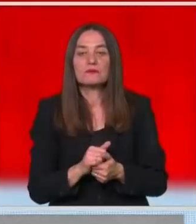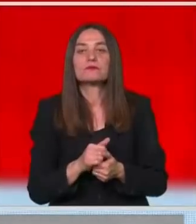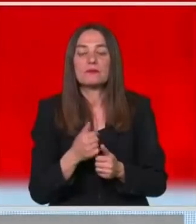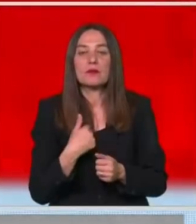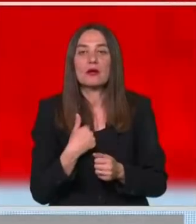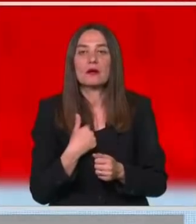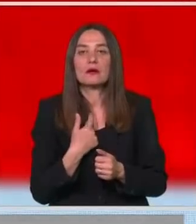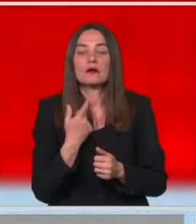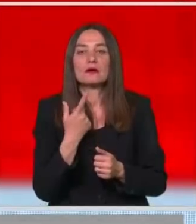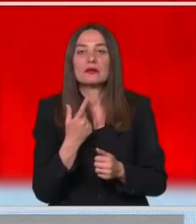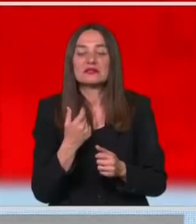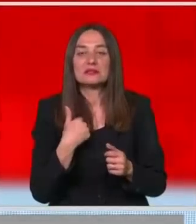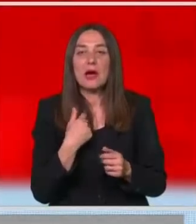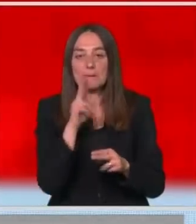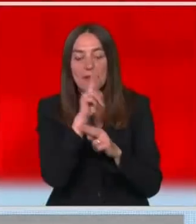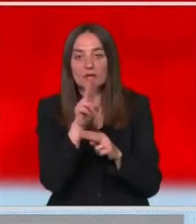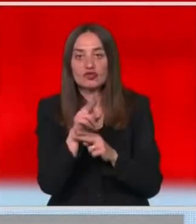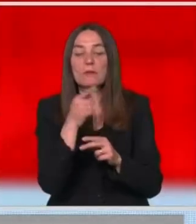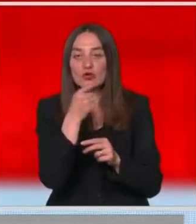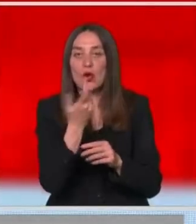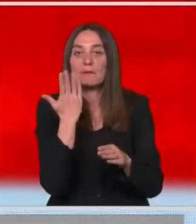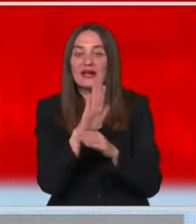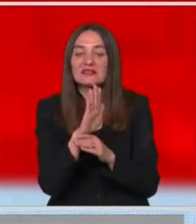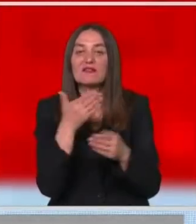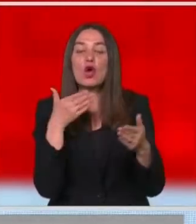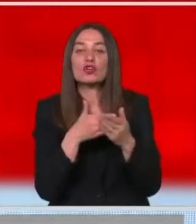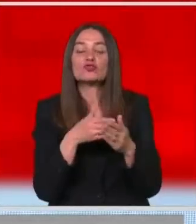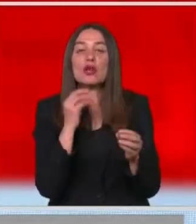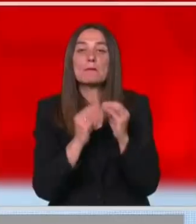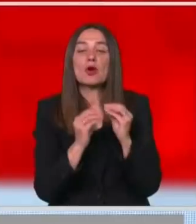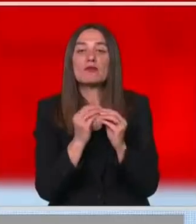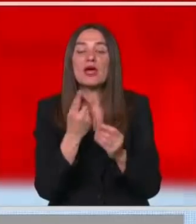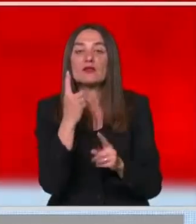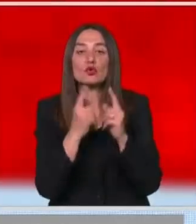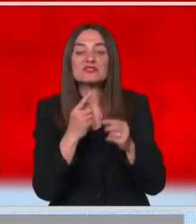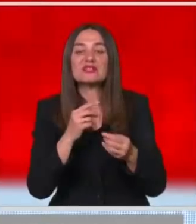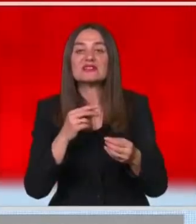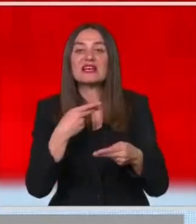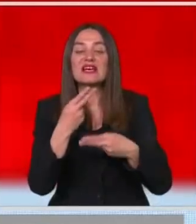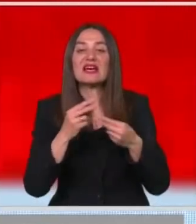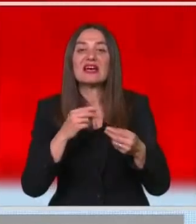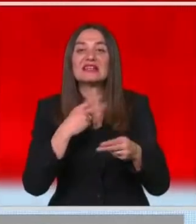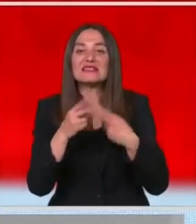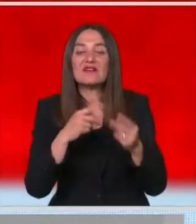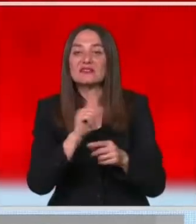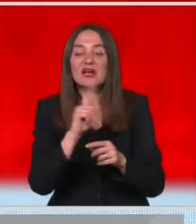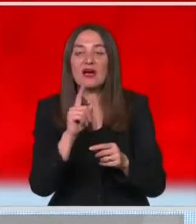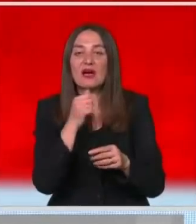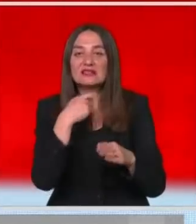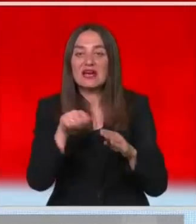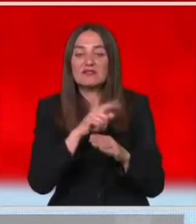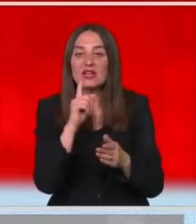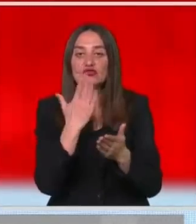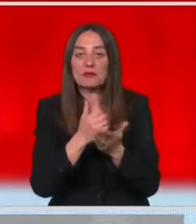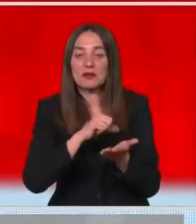znači, sa dužnom pažnjom, zato što to predstavlja određeni problem industriji servisa koji u momentu neće biti naplaćene. Ja kažem, jedna od strateških